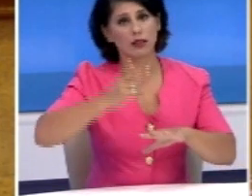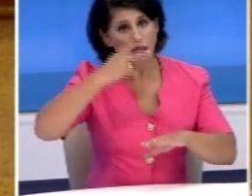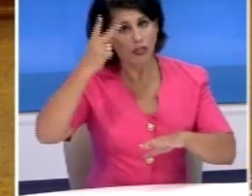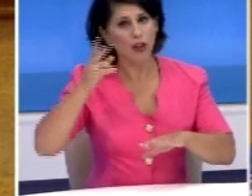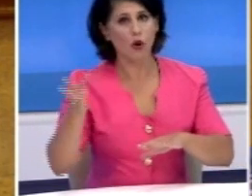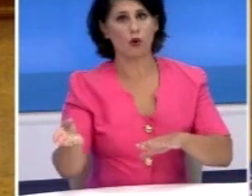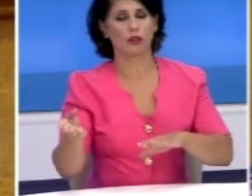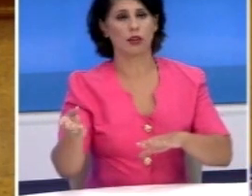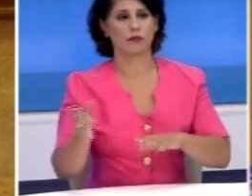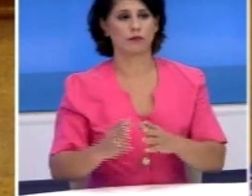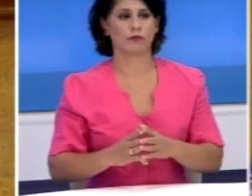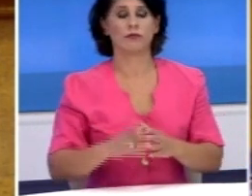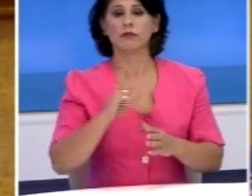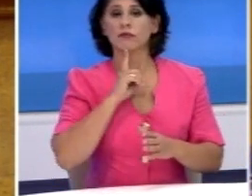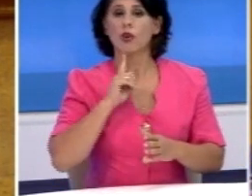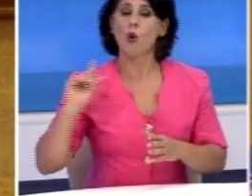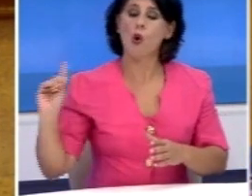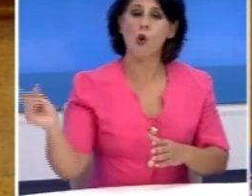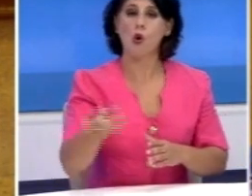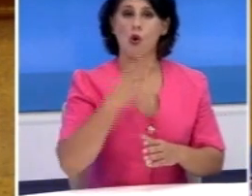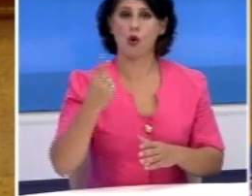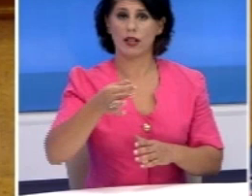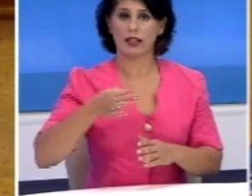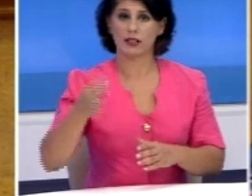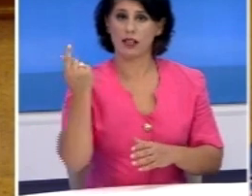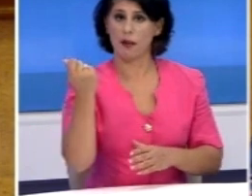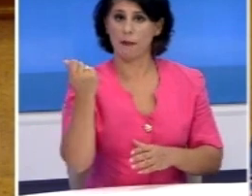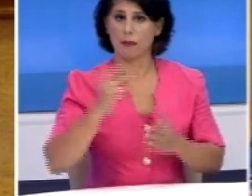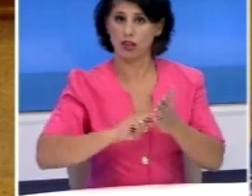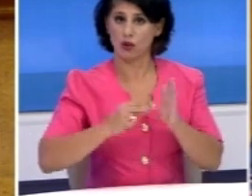δικαιούται, όπως όλα τα νησιά με οικονομική ζωή,